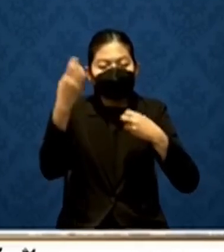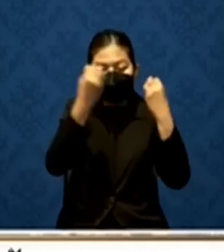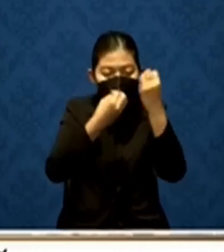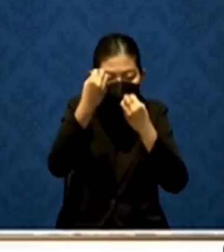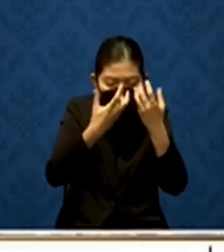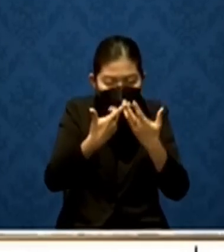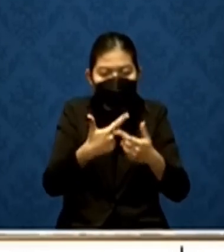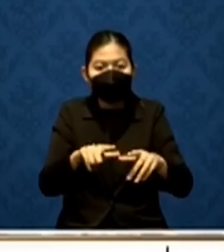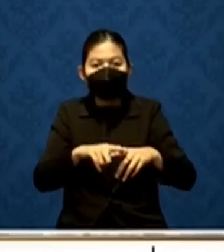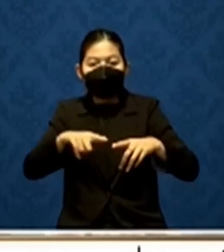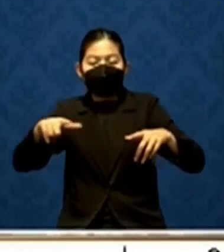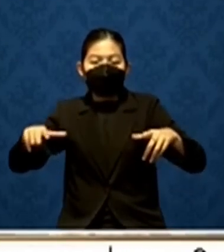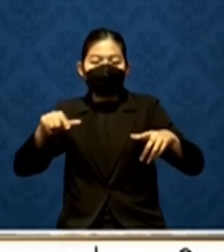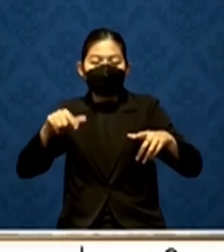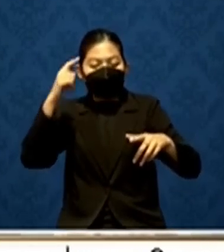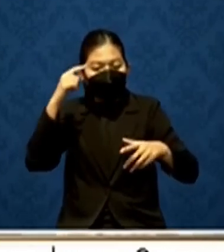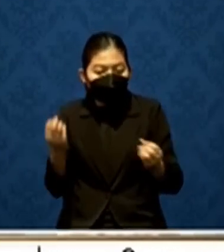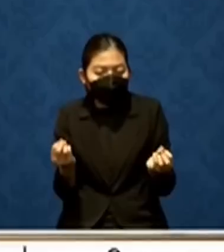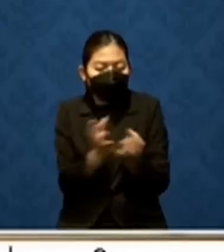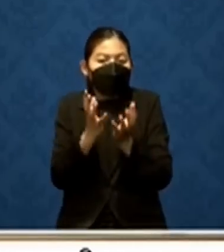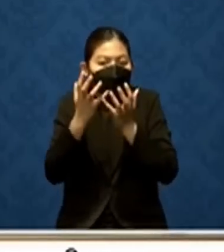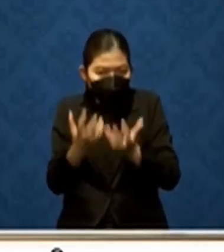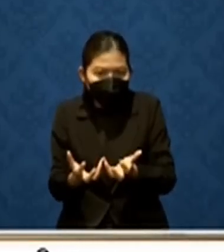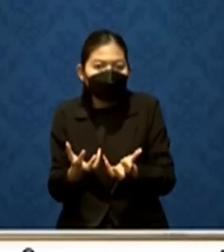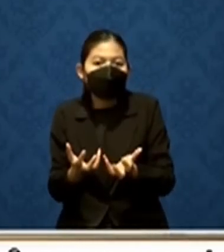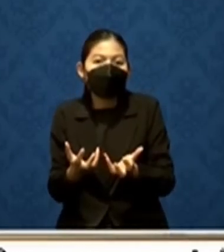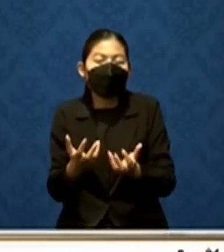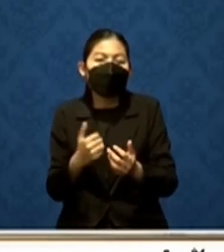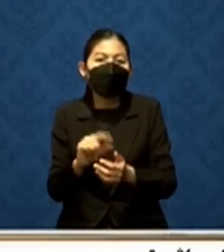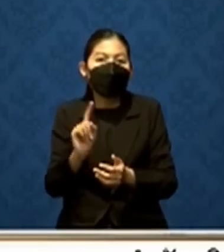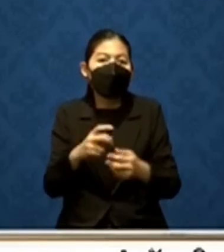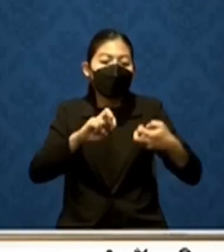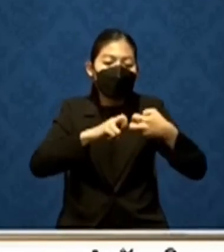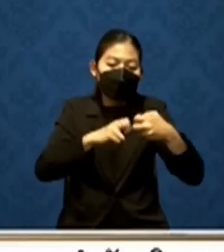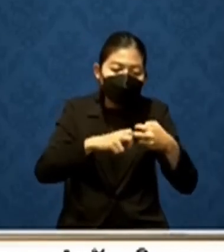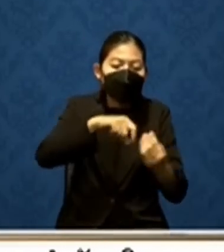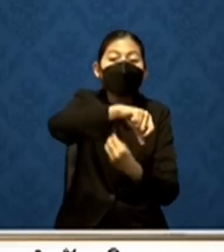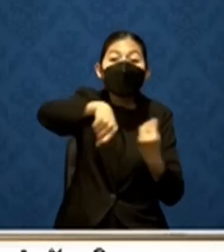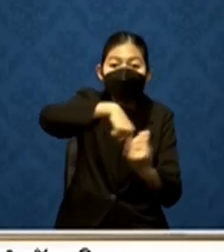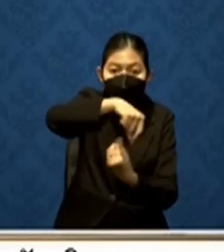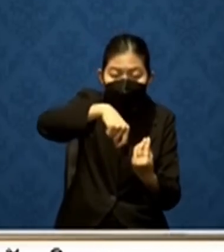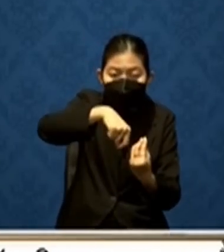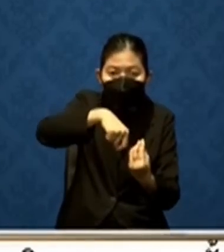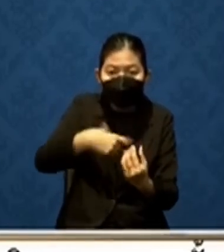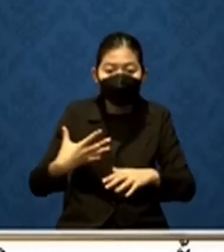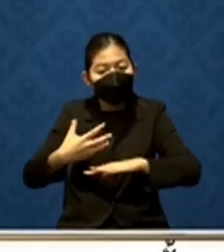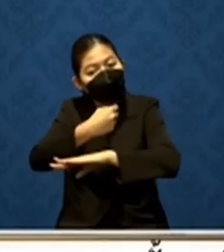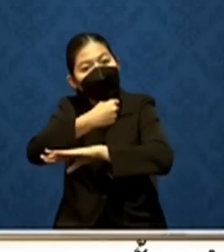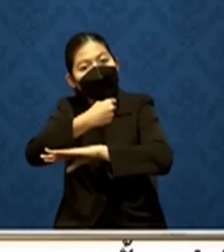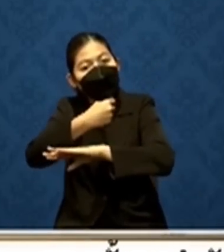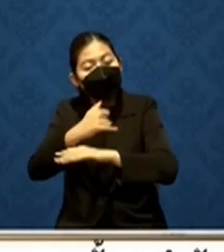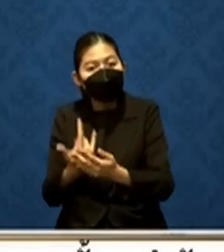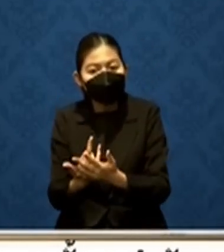ขยายวงกว้างและรุนแรงยิ่งขึ้นทั้งปัญหาด้านเศรษฐกิจการเมือง